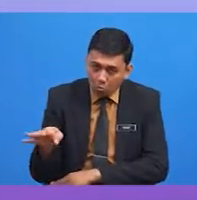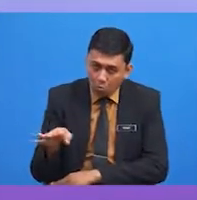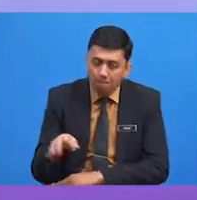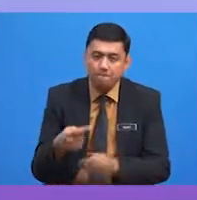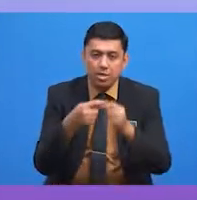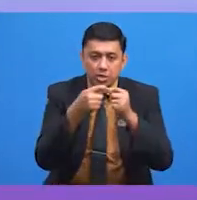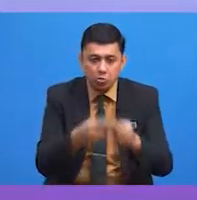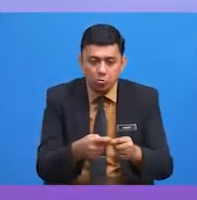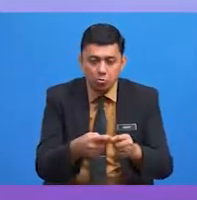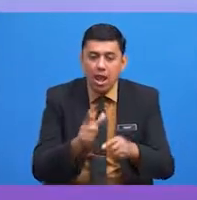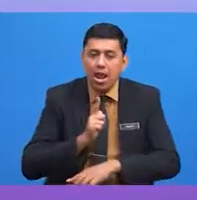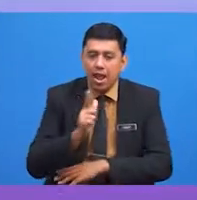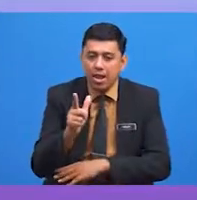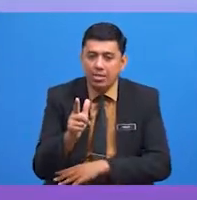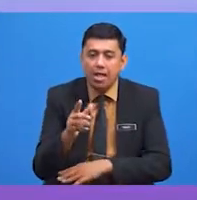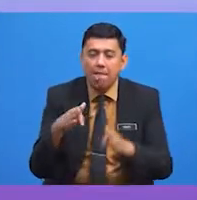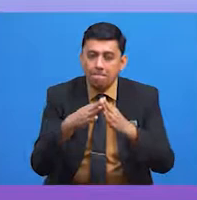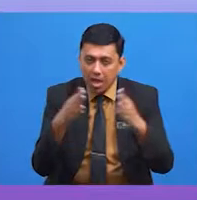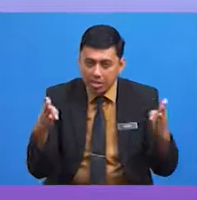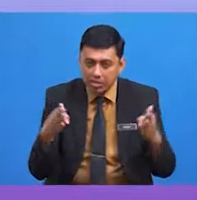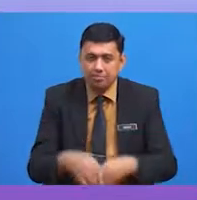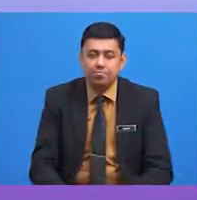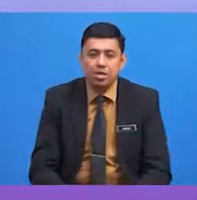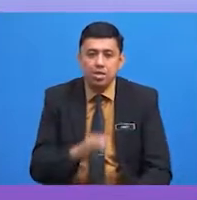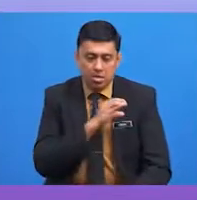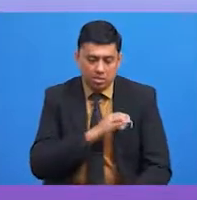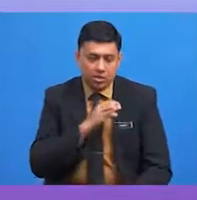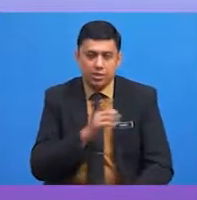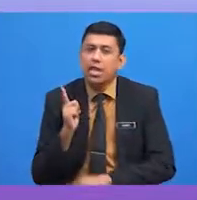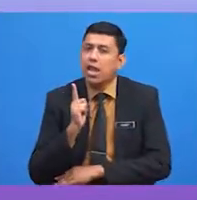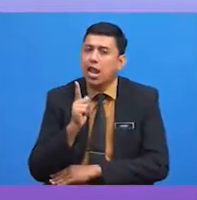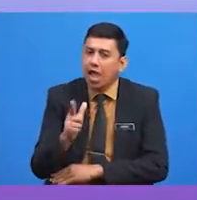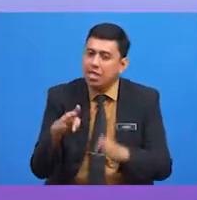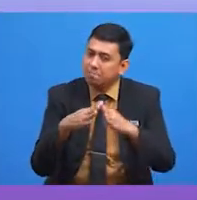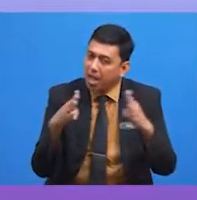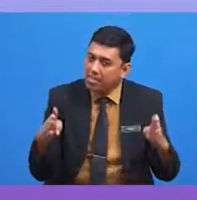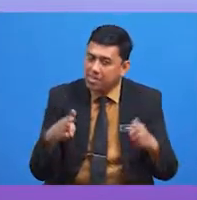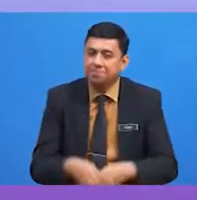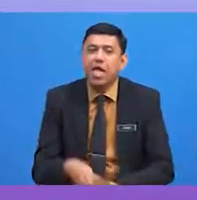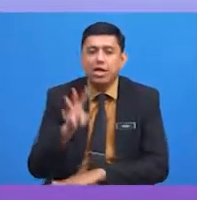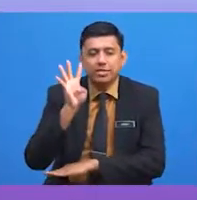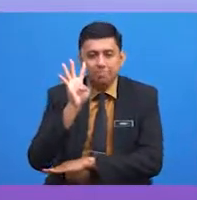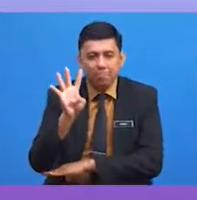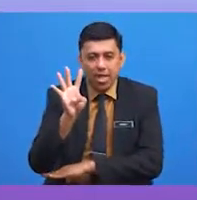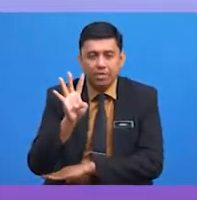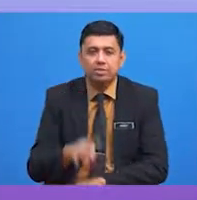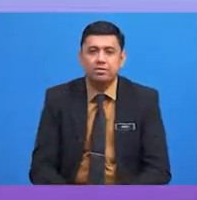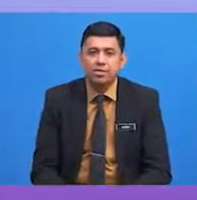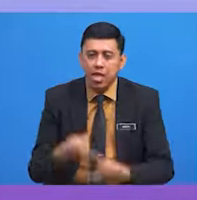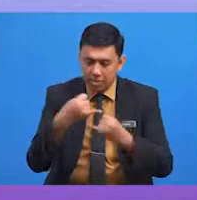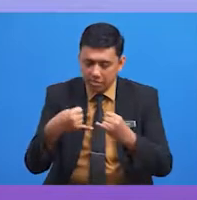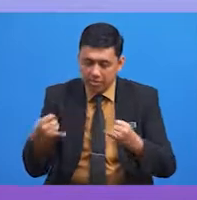laras bahasa. Ketiga, ciri laras bahasa. Keempat,